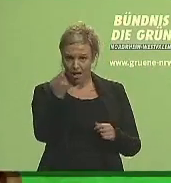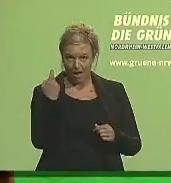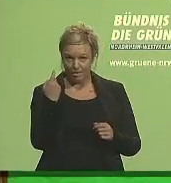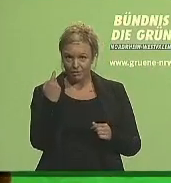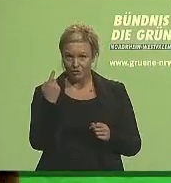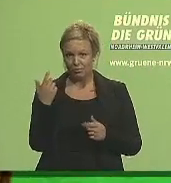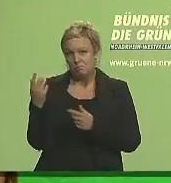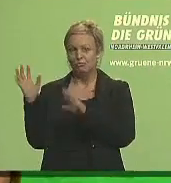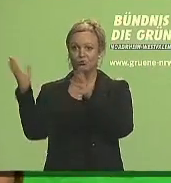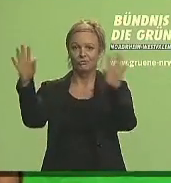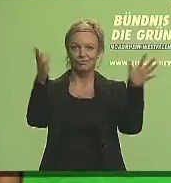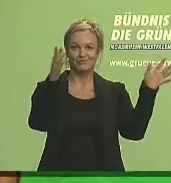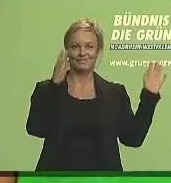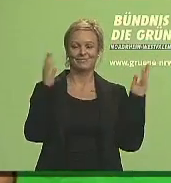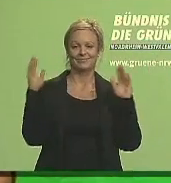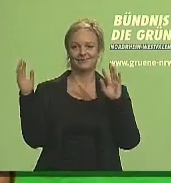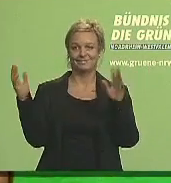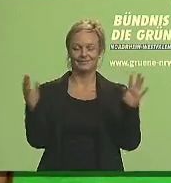nicht da.